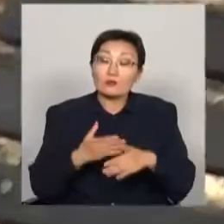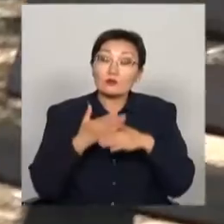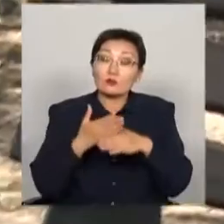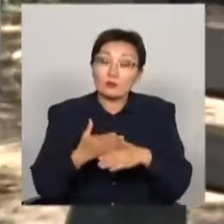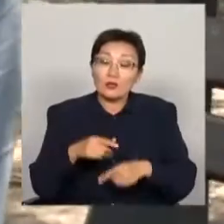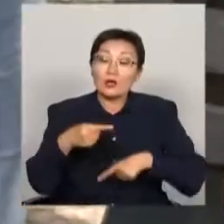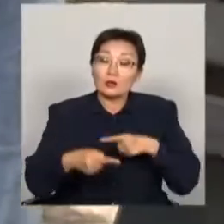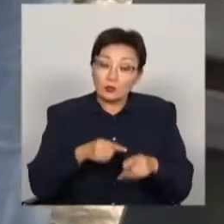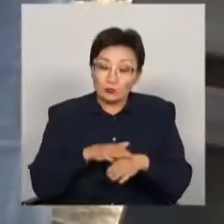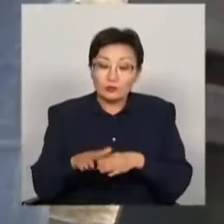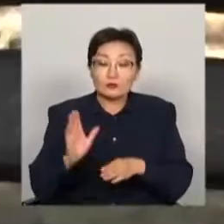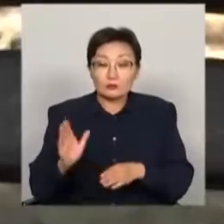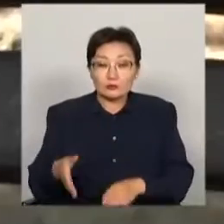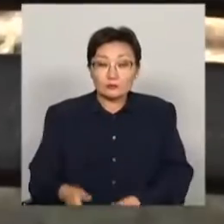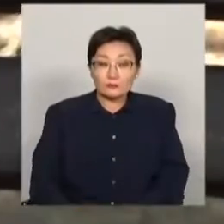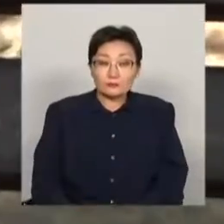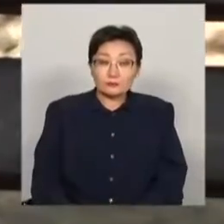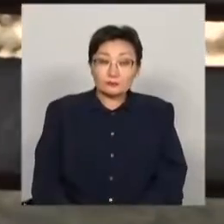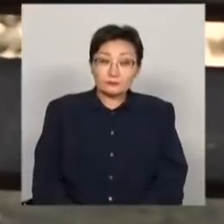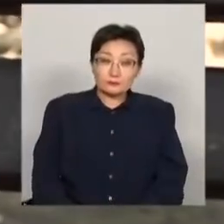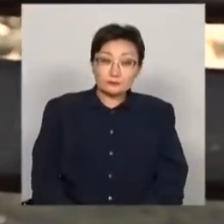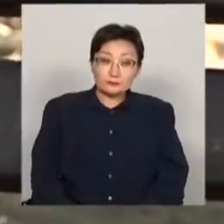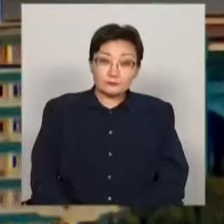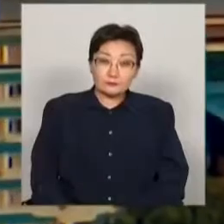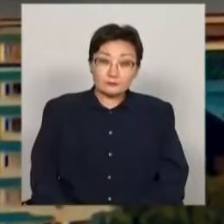келмек. Мадина Оқас, Медет Саматұлы, Алматы телеарнасы.